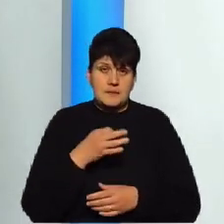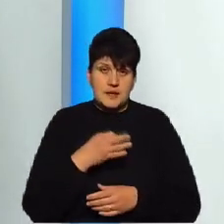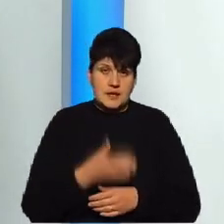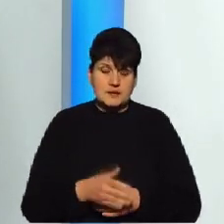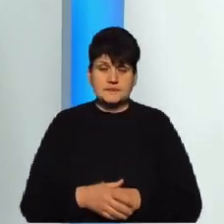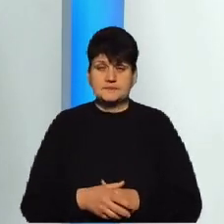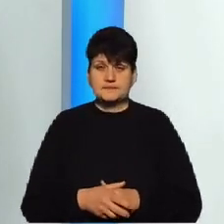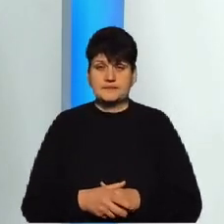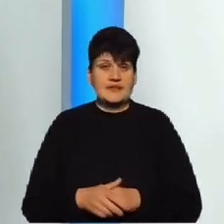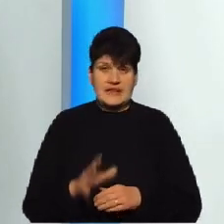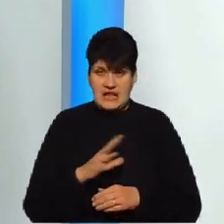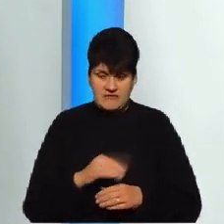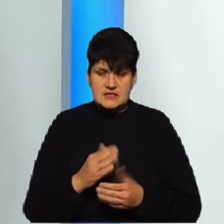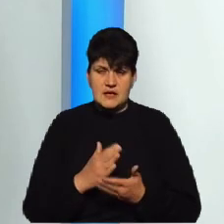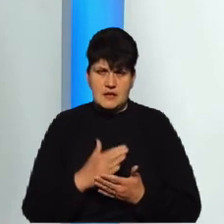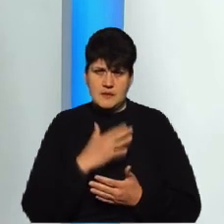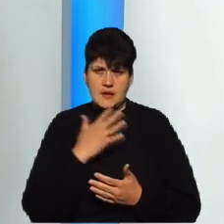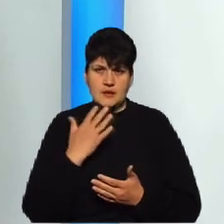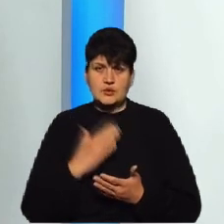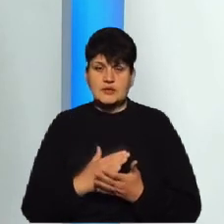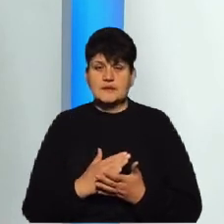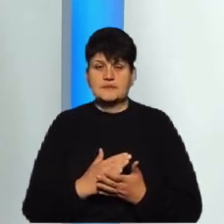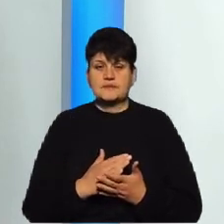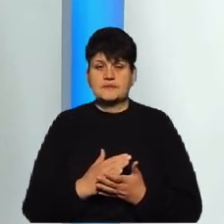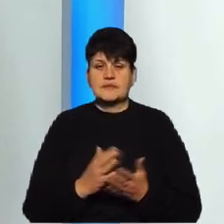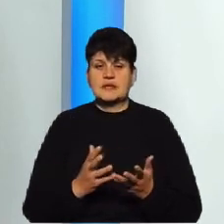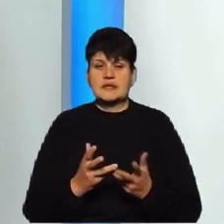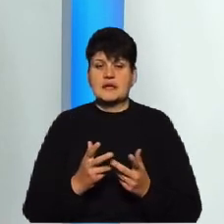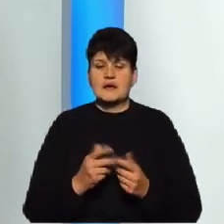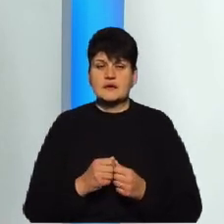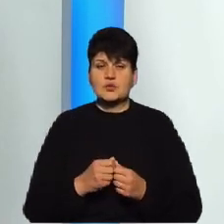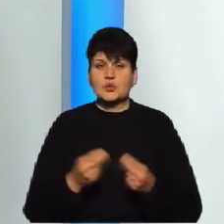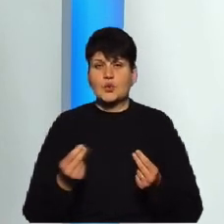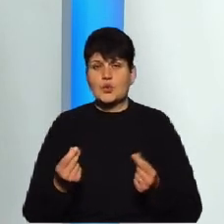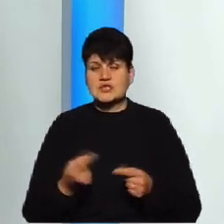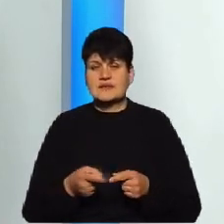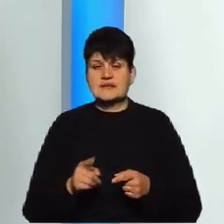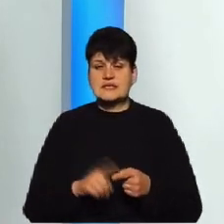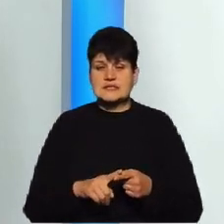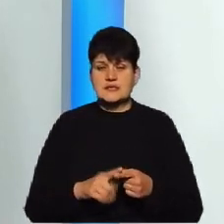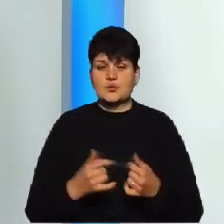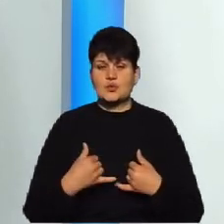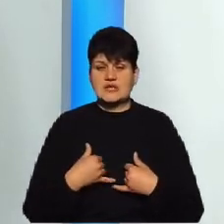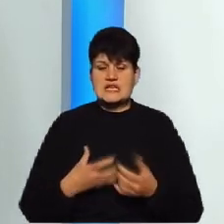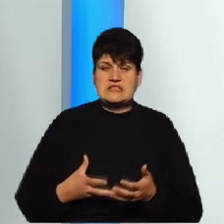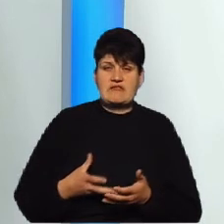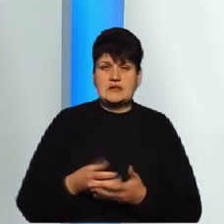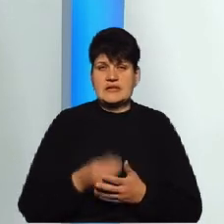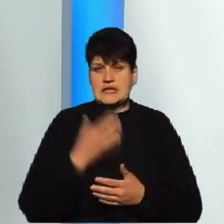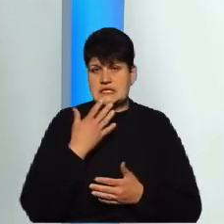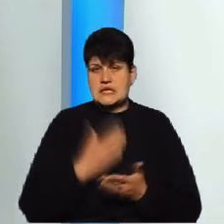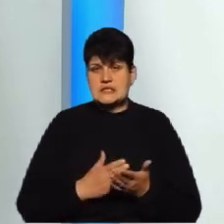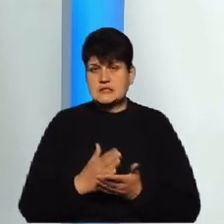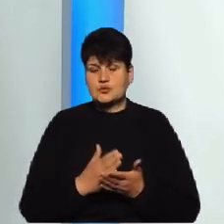Не всі, але багато у нас є. На рахунок коштів, це нас фінансує Національна служба